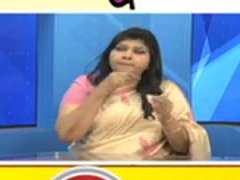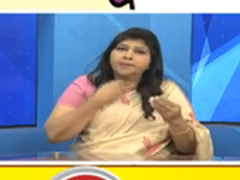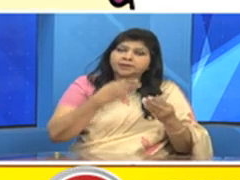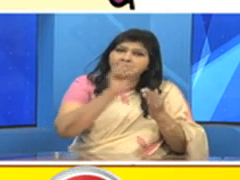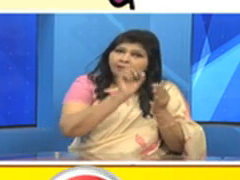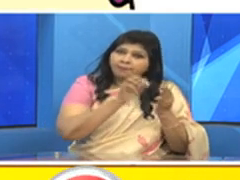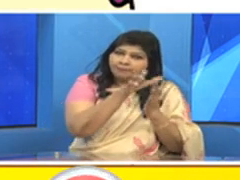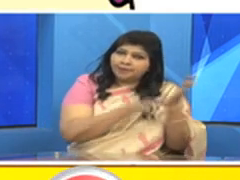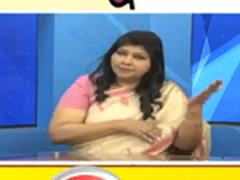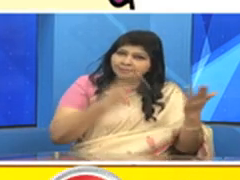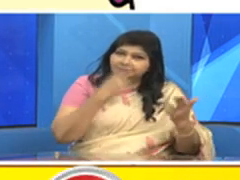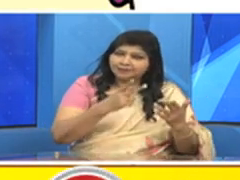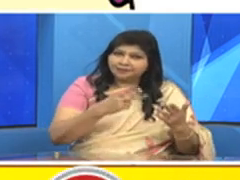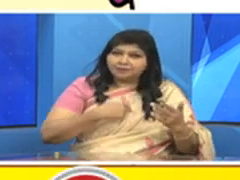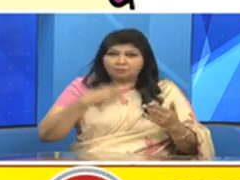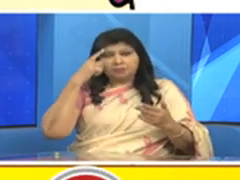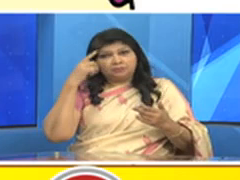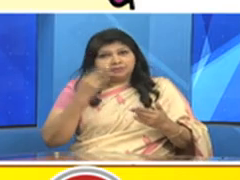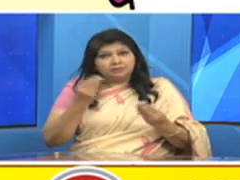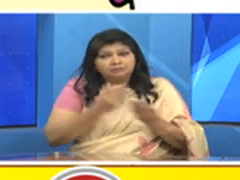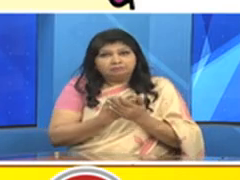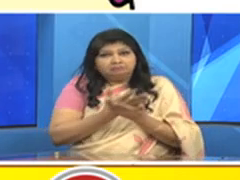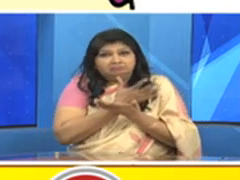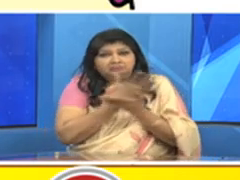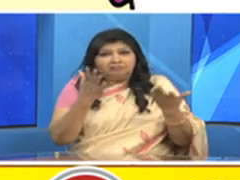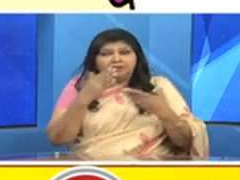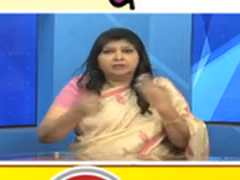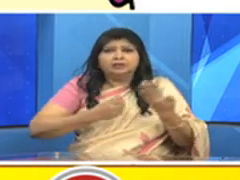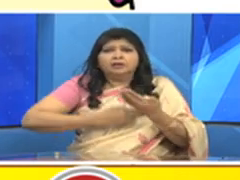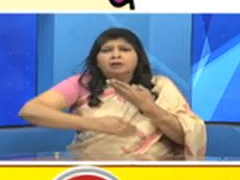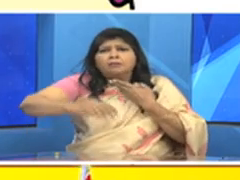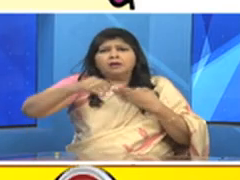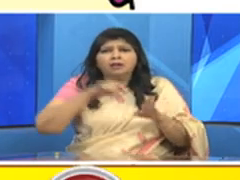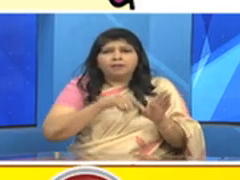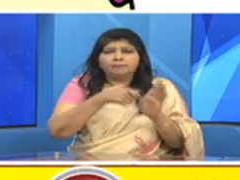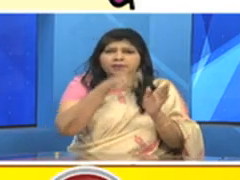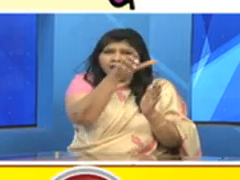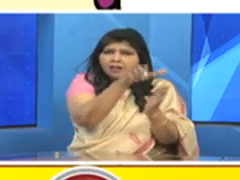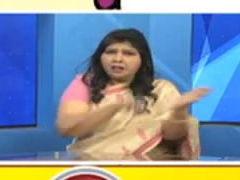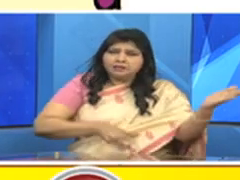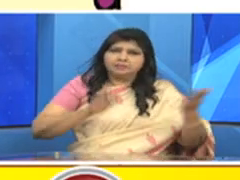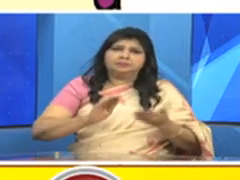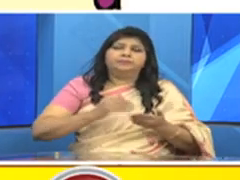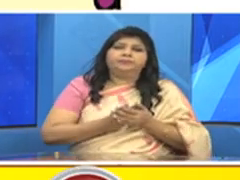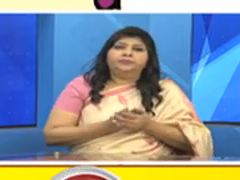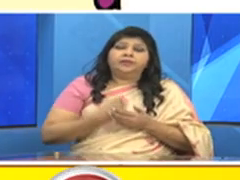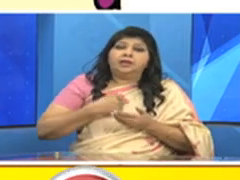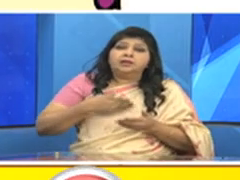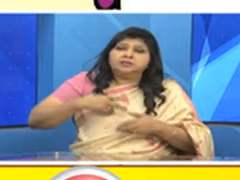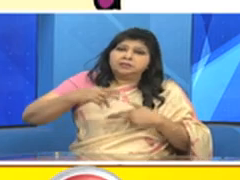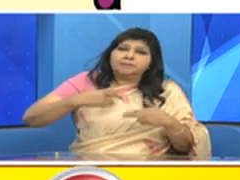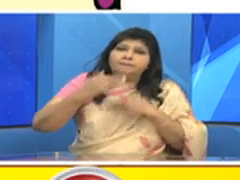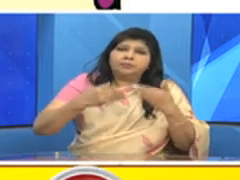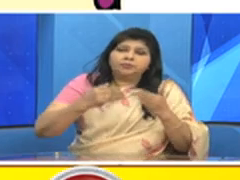को देखकर एहसास हुआ कि यह लिस्ट वाकई बहुत लंबी है। आइए इस यात्रा को कंटिन्यू